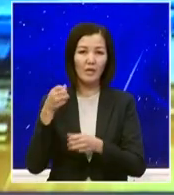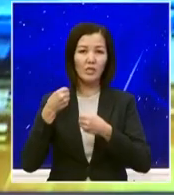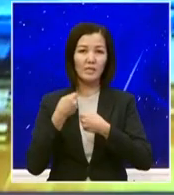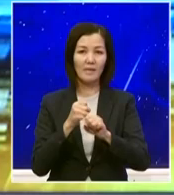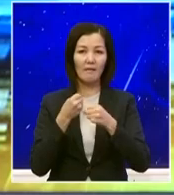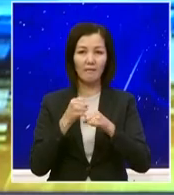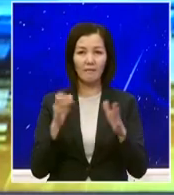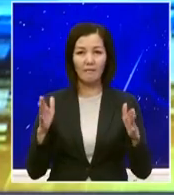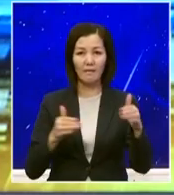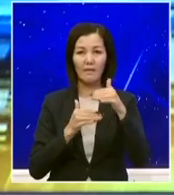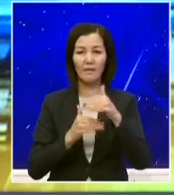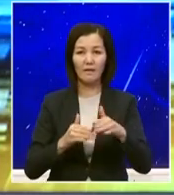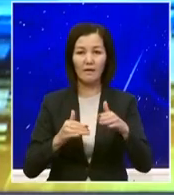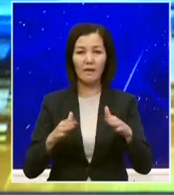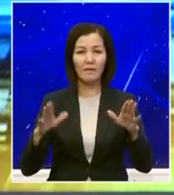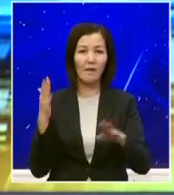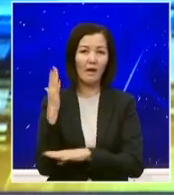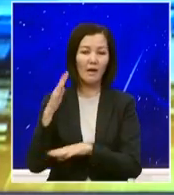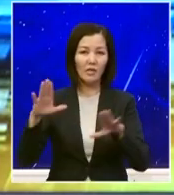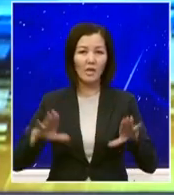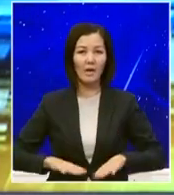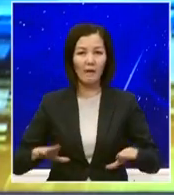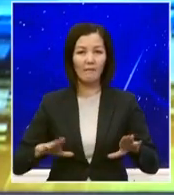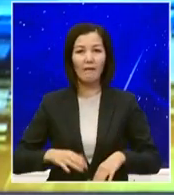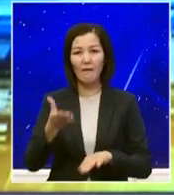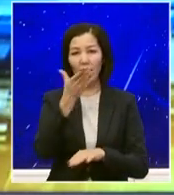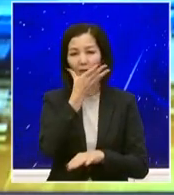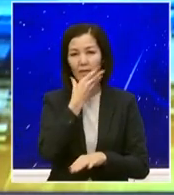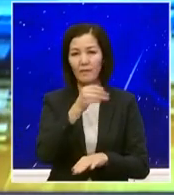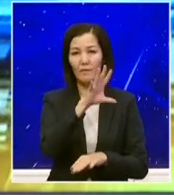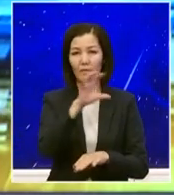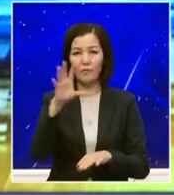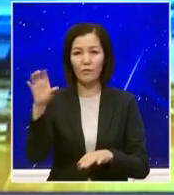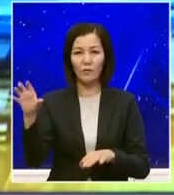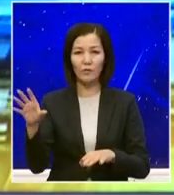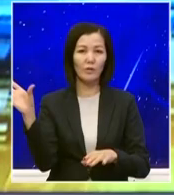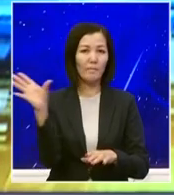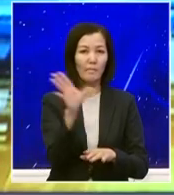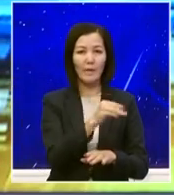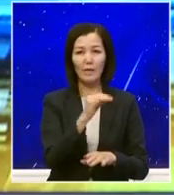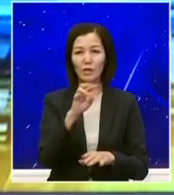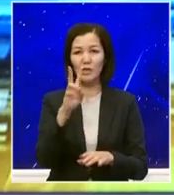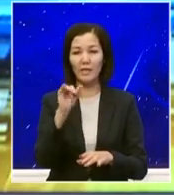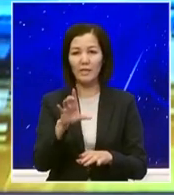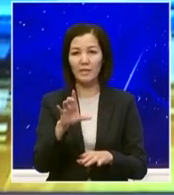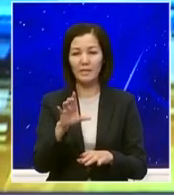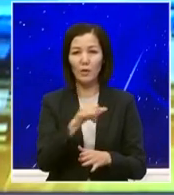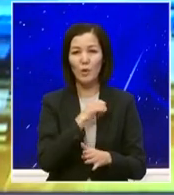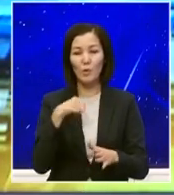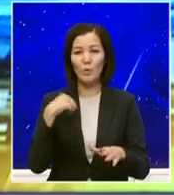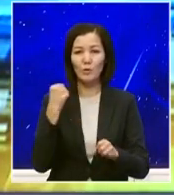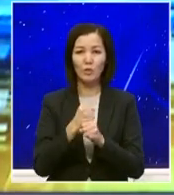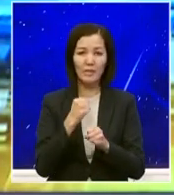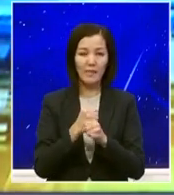Ағаш сандық, ағаш ат, эстетикаға бай, сырлы да сұлу фото суреттер. Мұның бәрі жетісулық Жеңіс Ысқабайдың өз қолынан